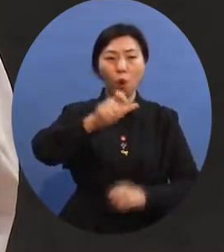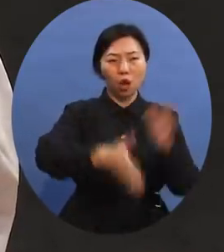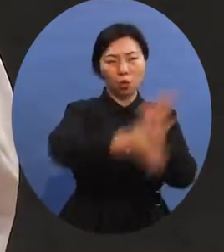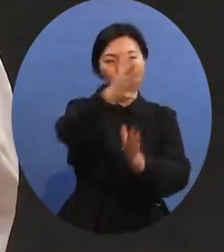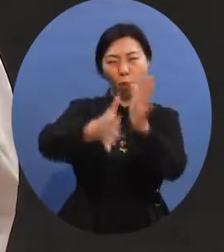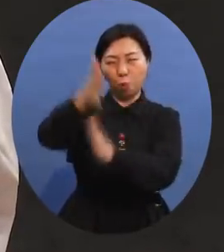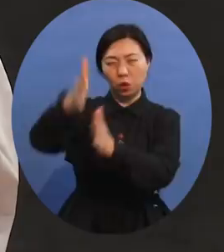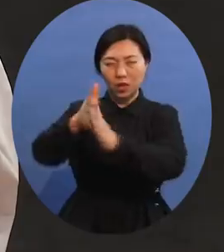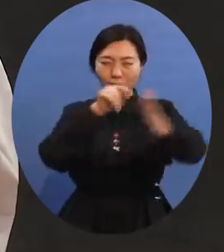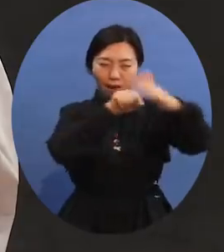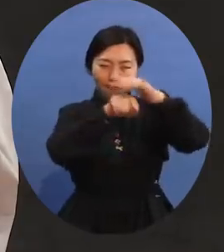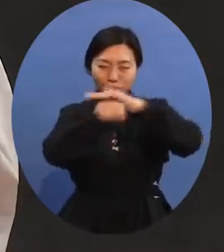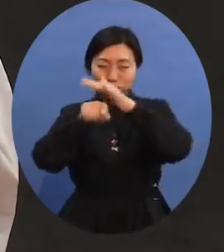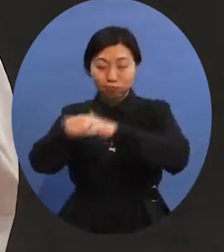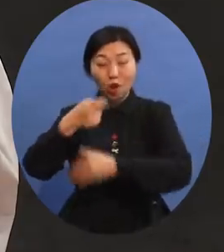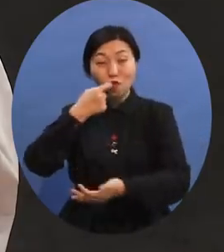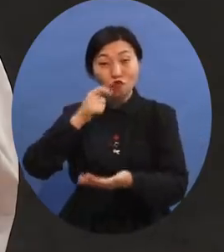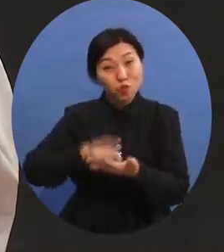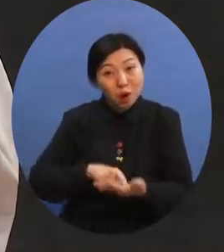115개 도시 가는 게 쉽나?